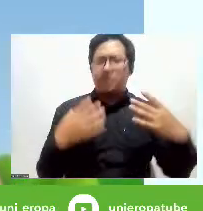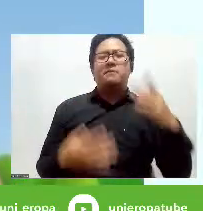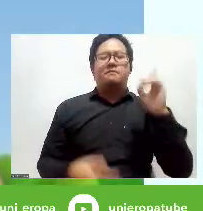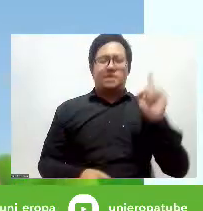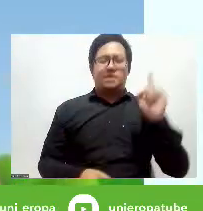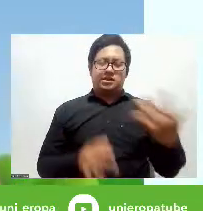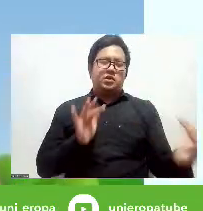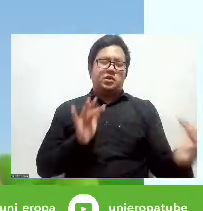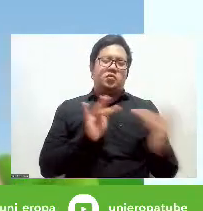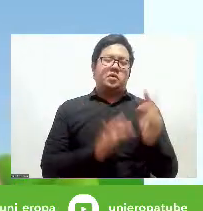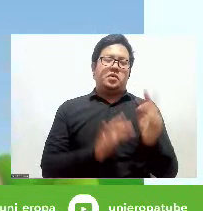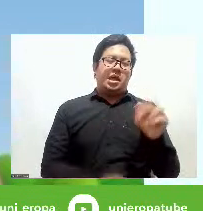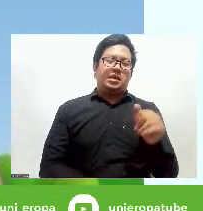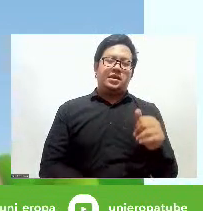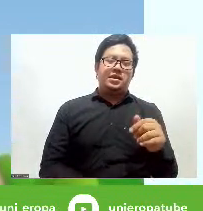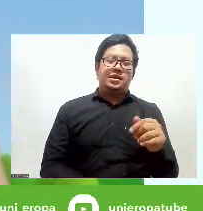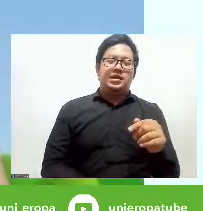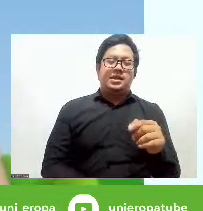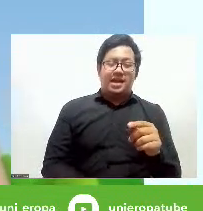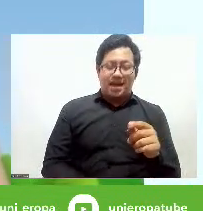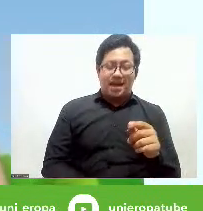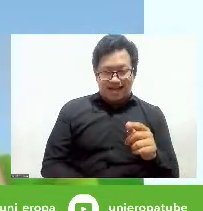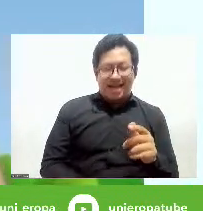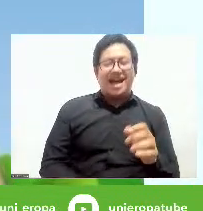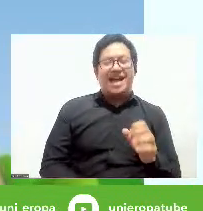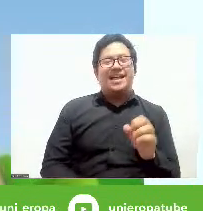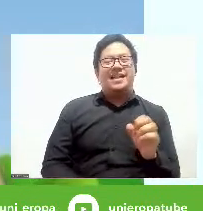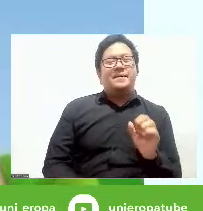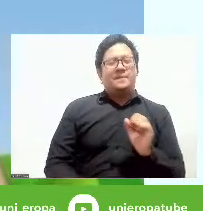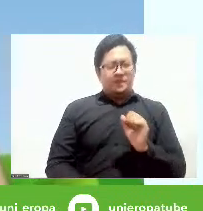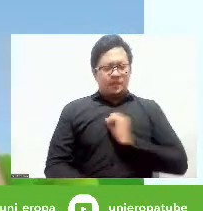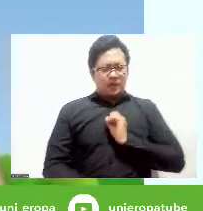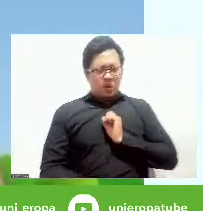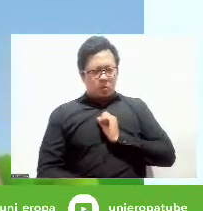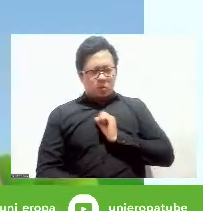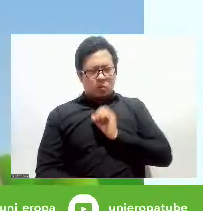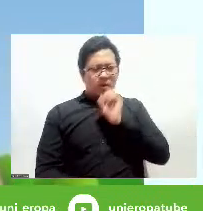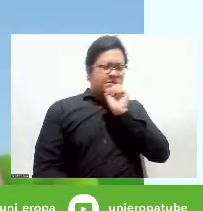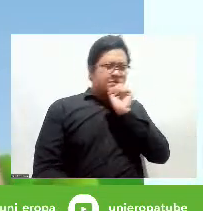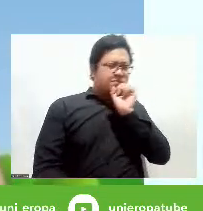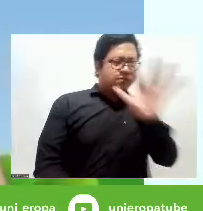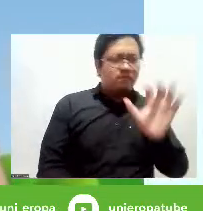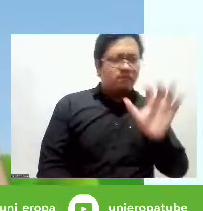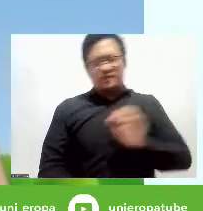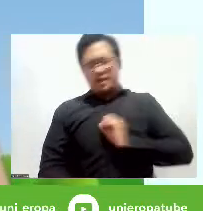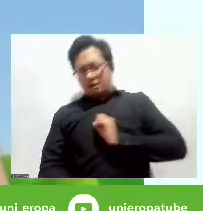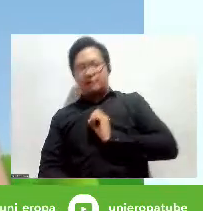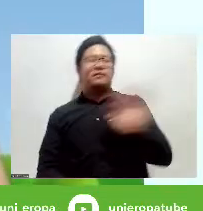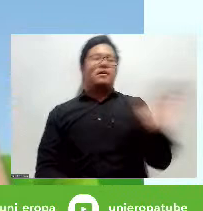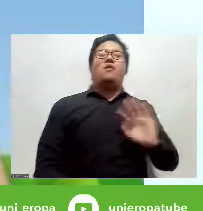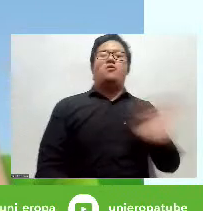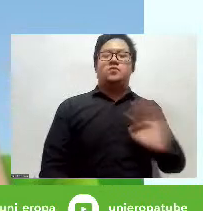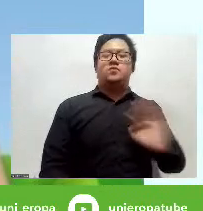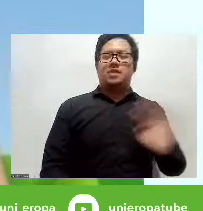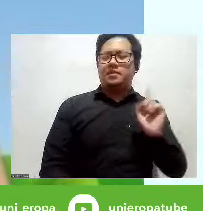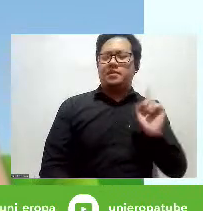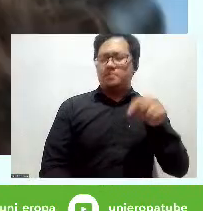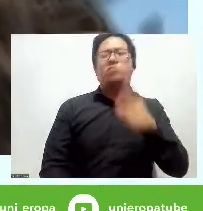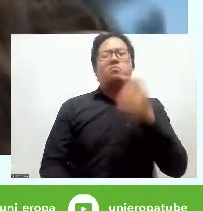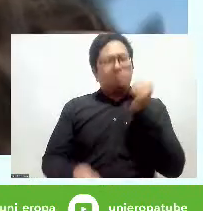jadi jangan takut untuk speak out untuk lingkungan karena itu hal yang benar untuk dilakukan